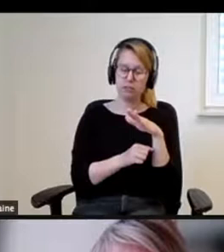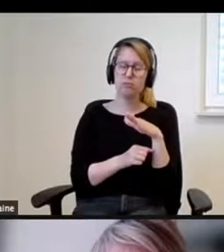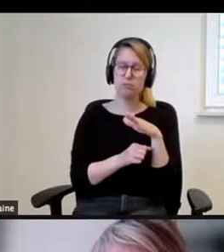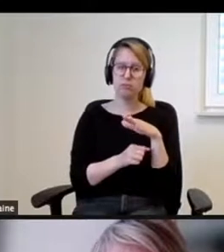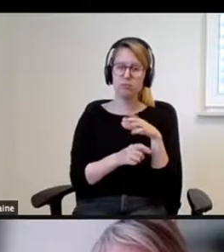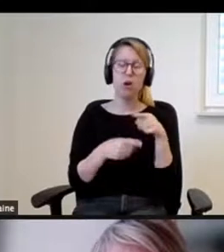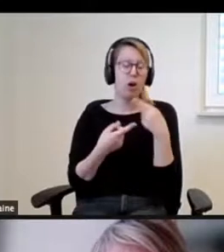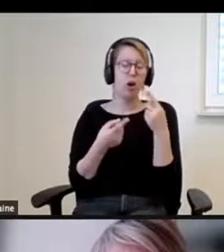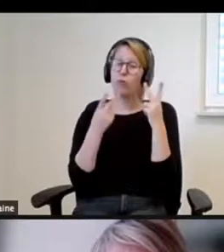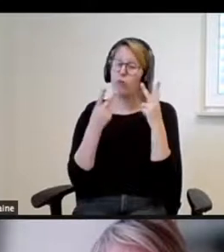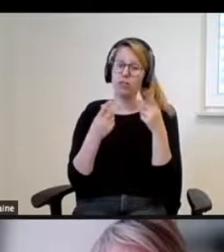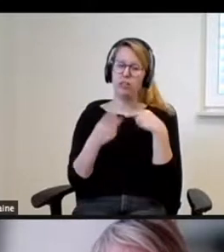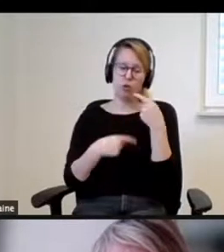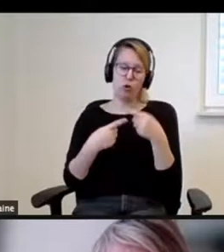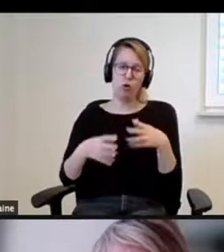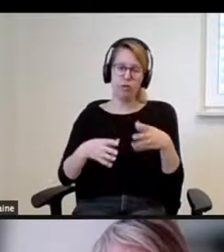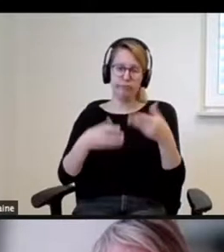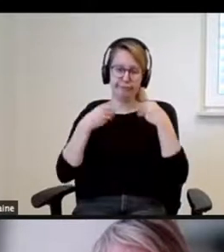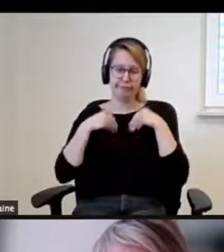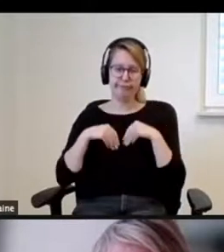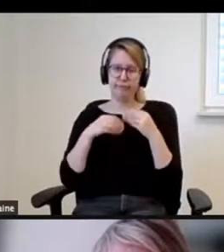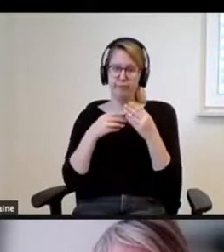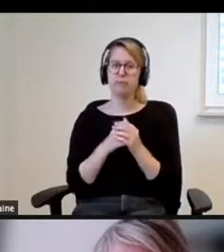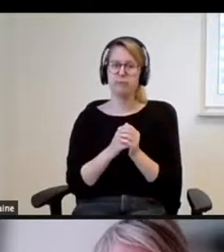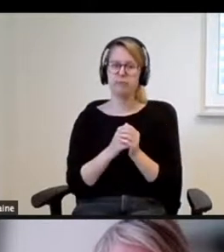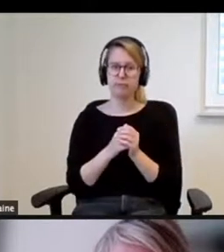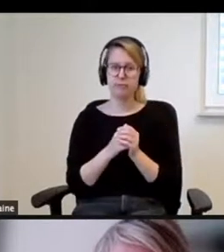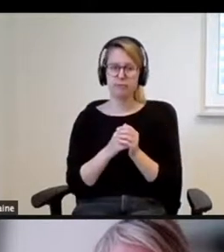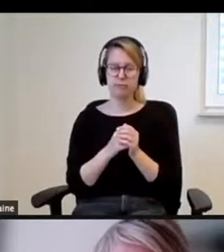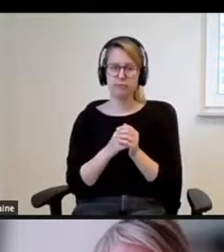rapport au plan national